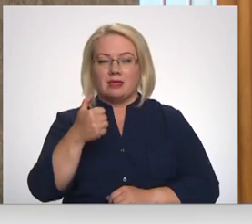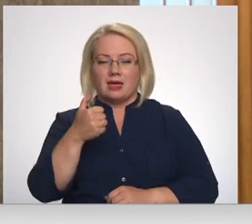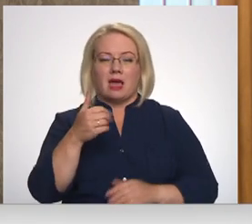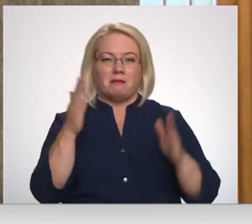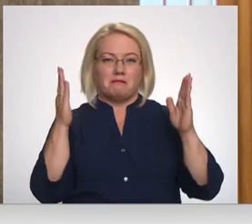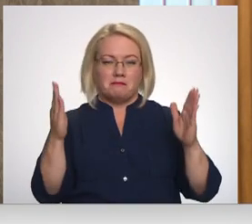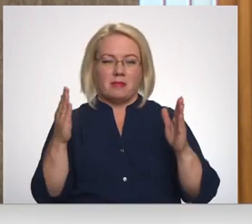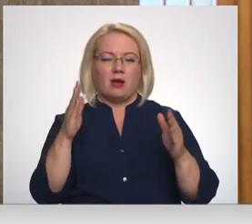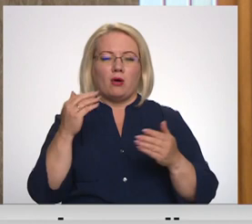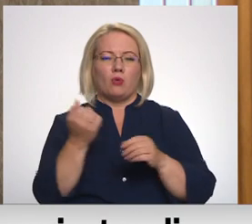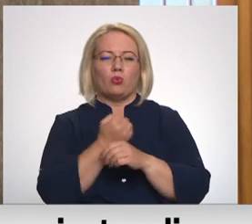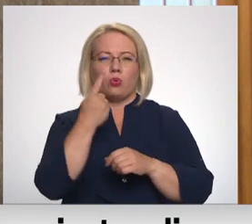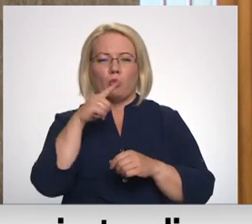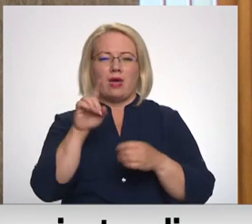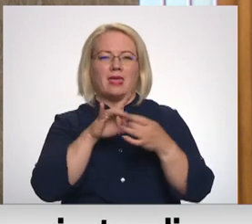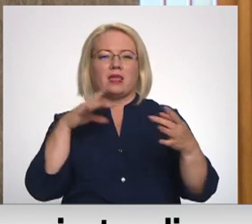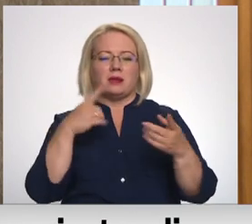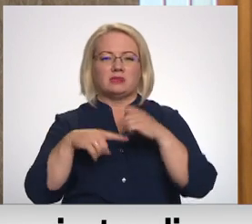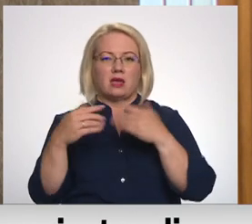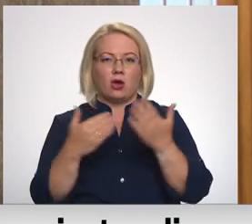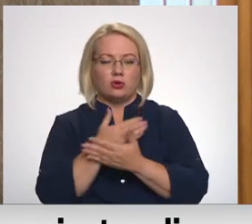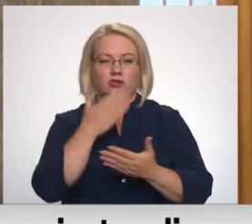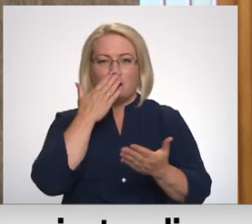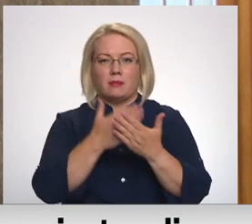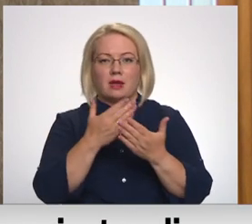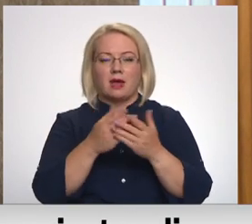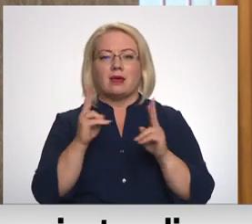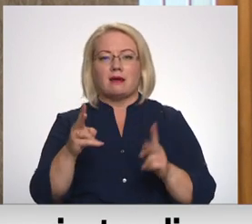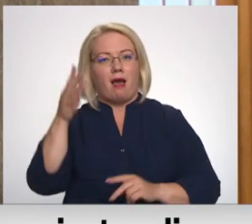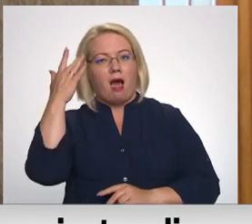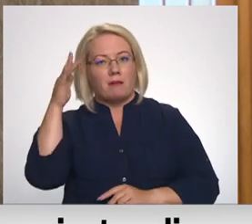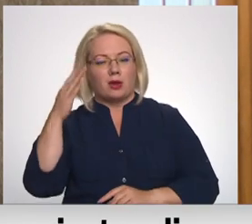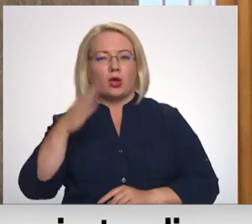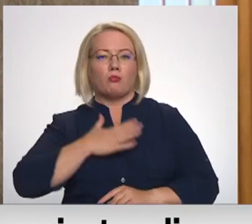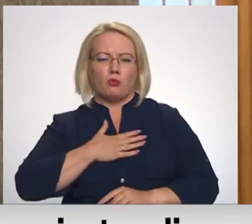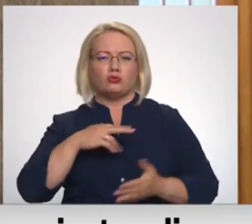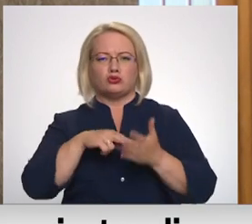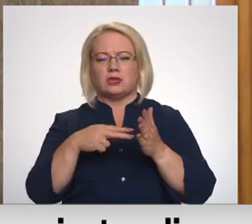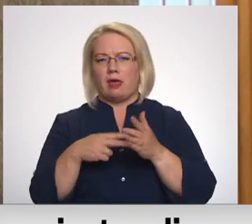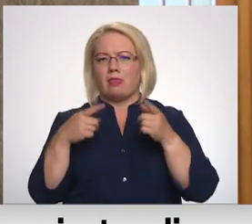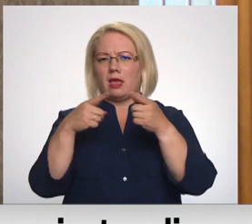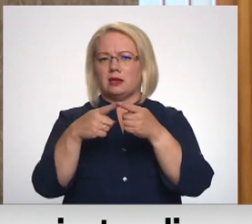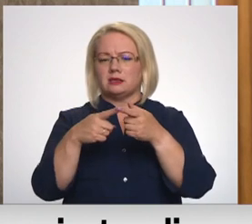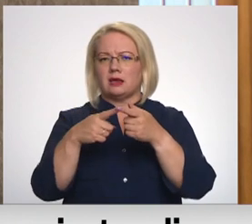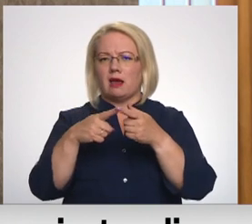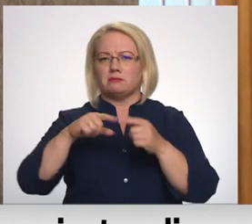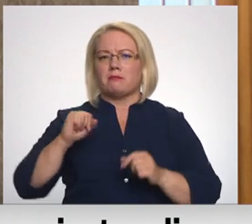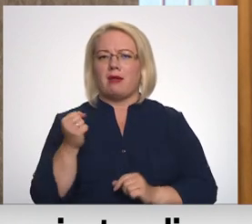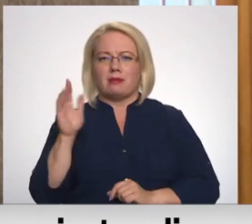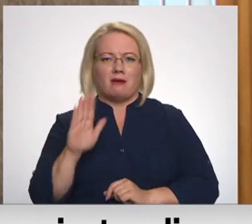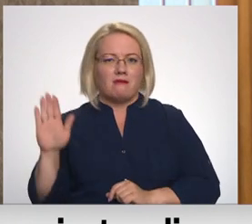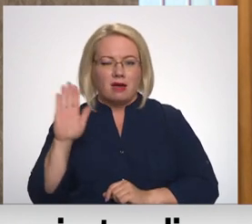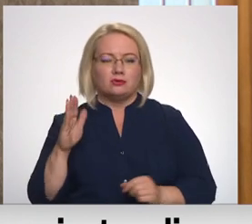atjaunošanas 91. Gadā, es domāju, ka ir pierādījis to, ka tā Amerikas Savienotās valsts ir tas mūsu strateģiskais partners. Un līdz ar to